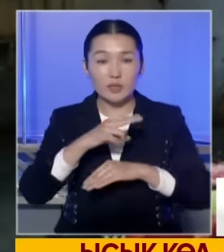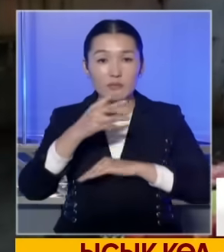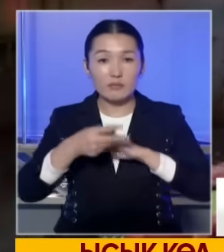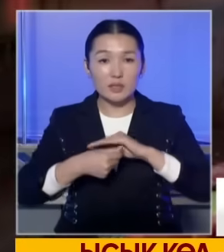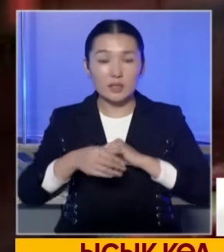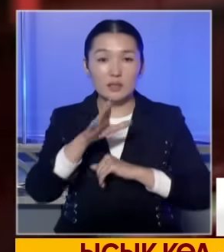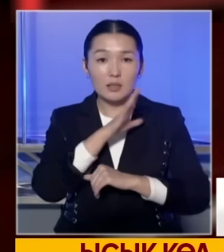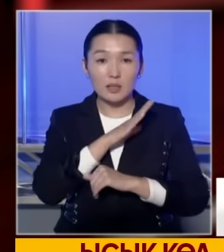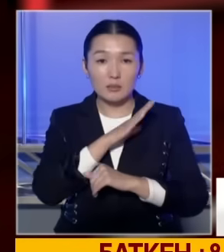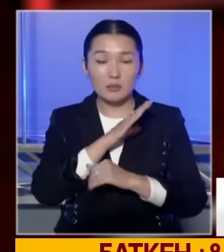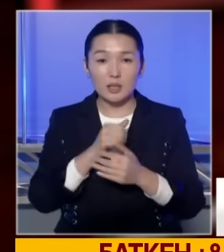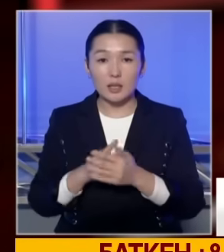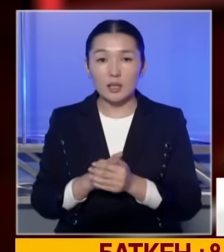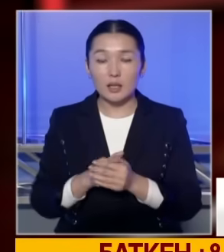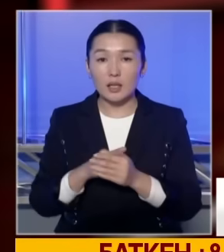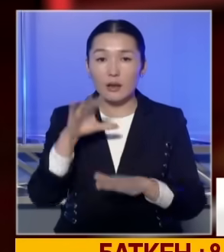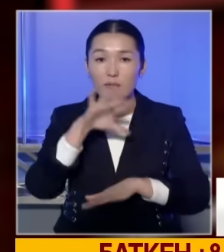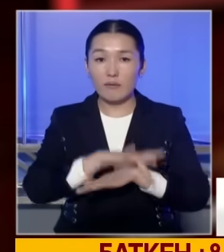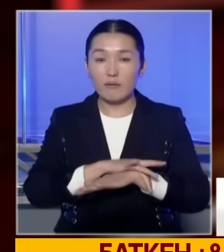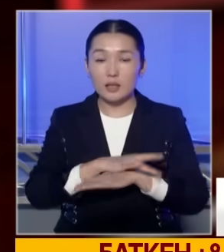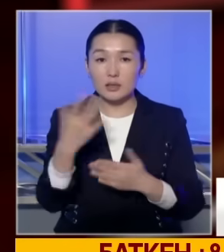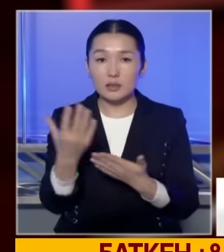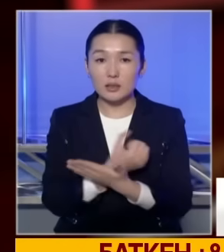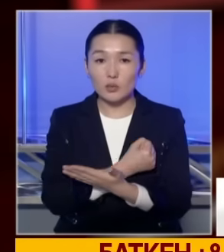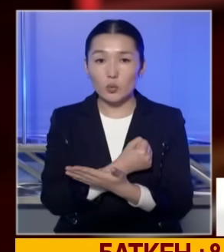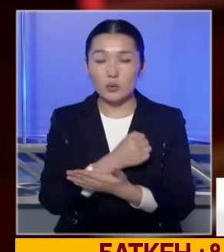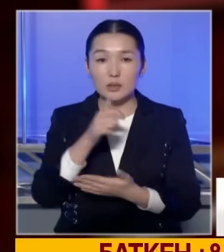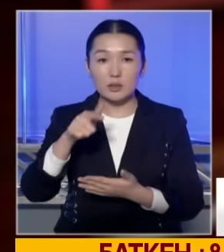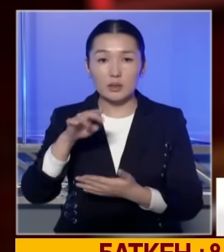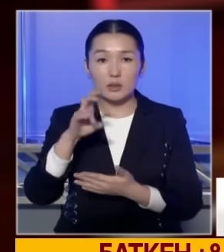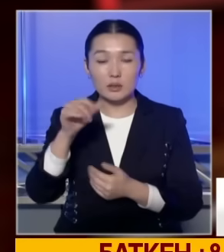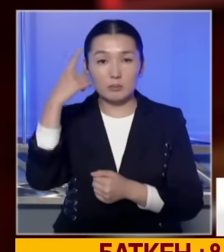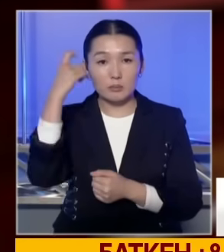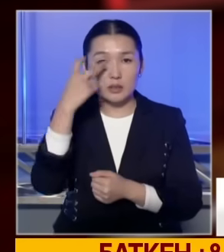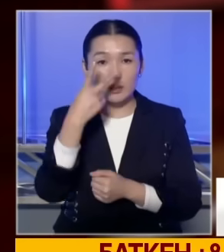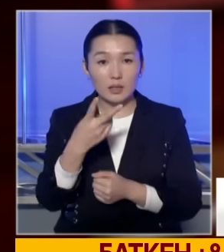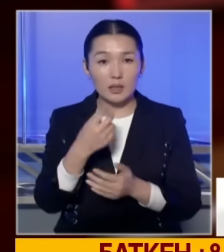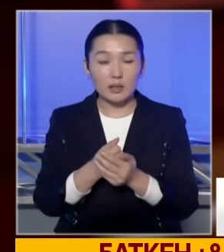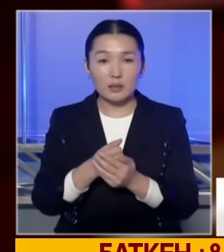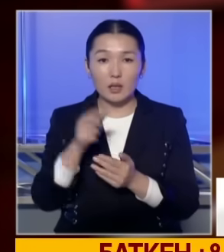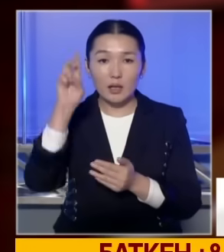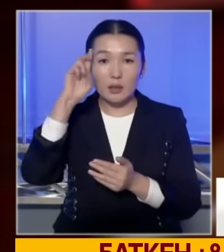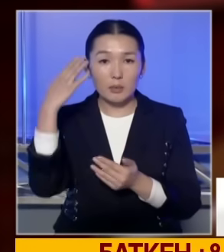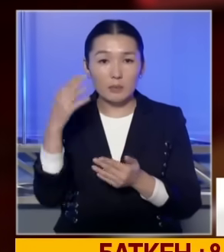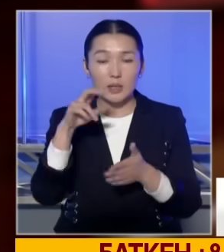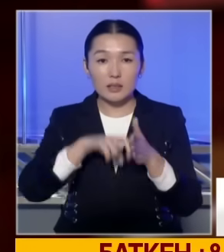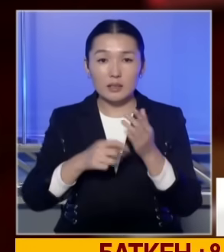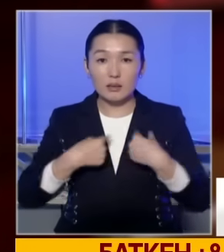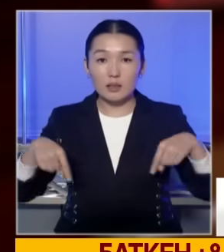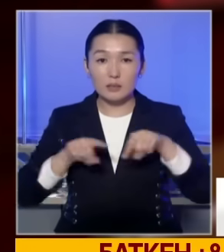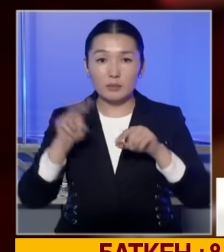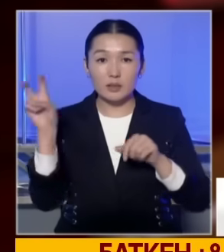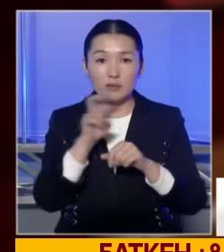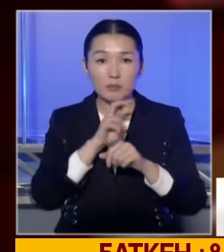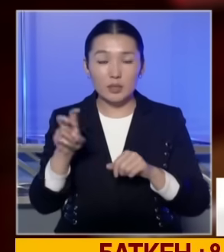түрдө мыйзамсыз өндүрүп жүргөн фактылар аныкталды. УКМКнын маалыматына караганда, мамлекеттик салык кызматынын Бишкек шаарынын